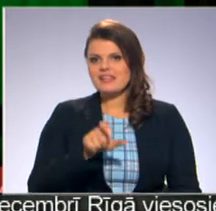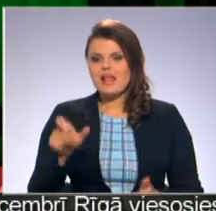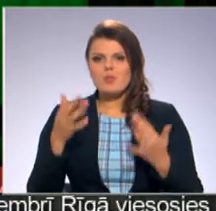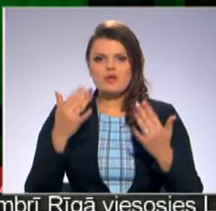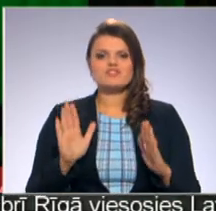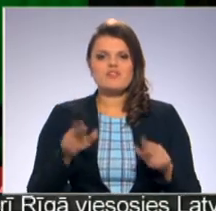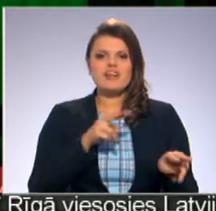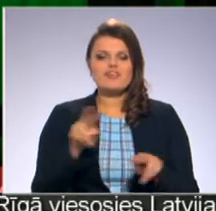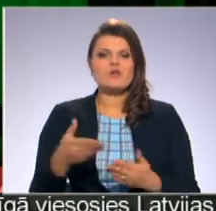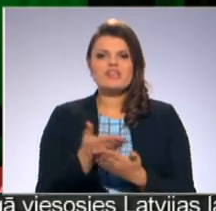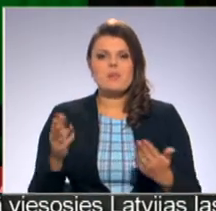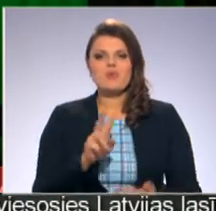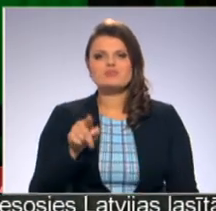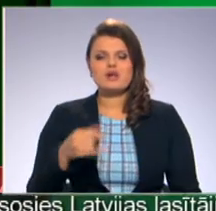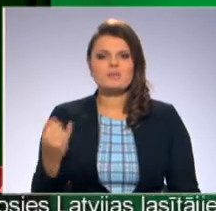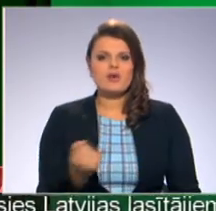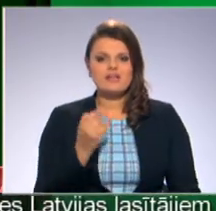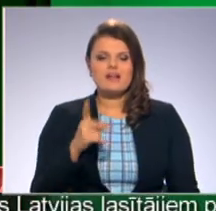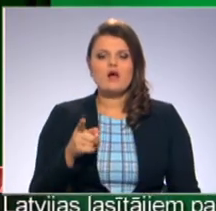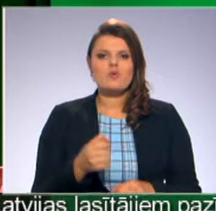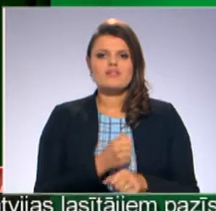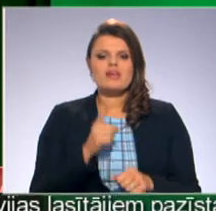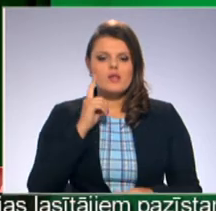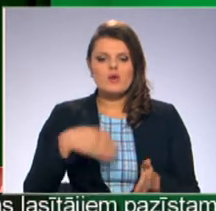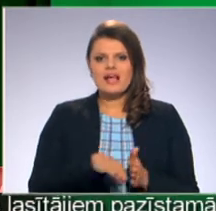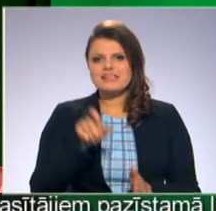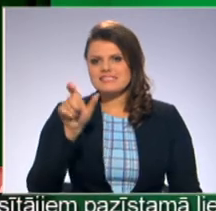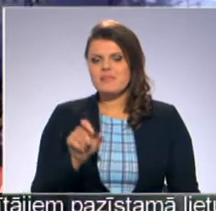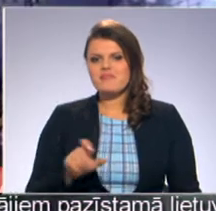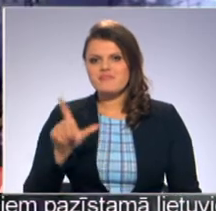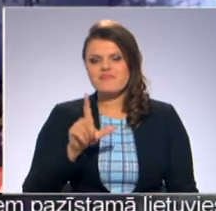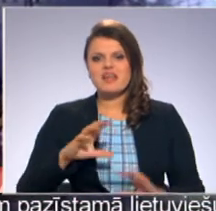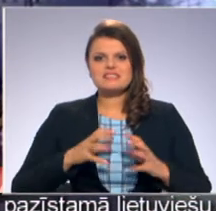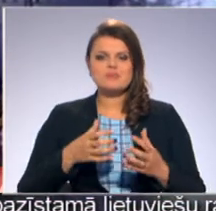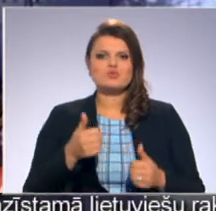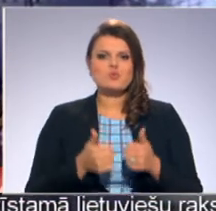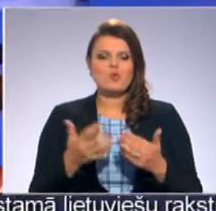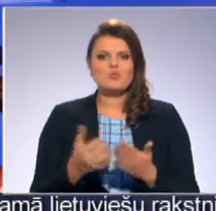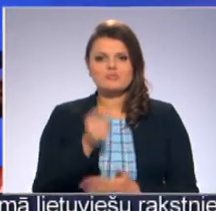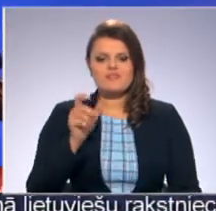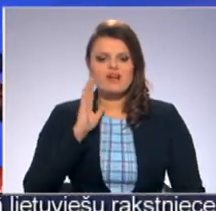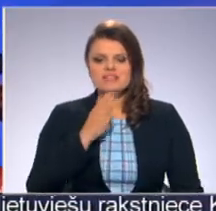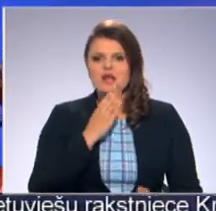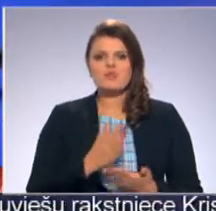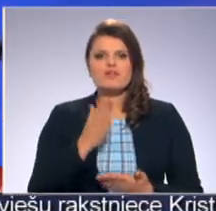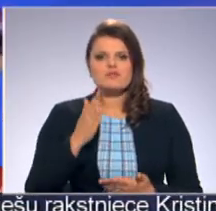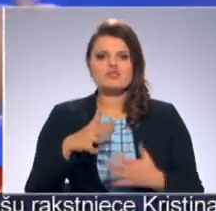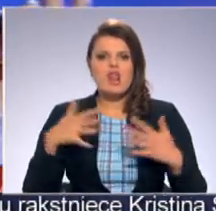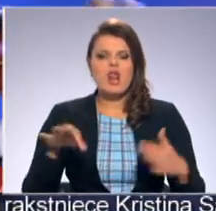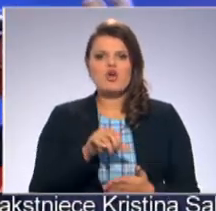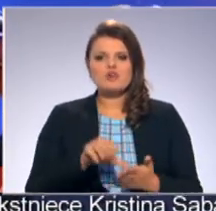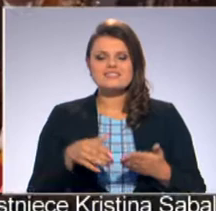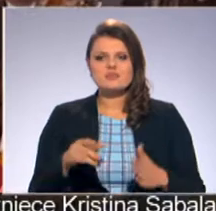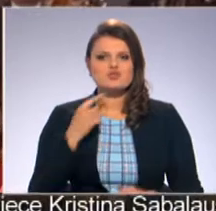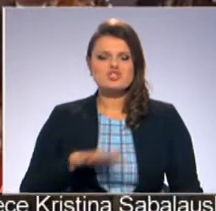vērot jebkurš interesants, kā to bezbēlīgi dara. Konkursa jaunākais dalībnieks, vairāk starptautisko konkursu uzvarētājs un vasarā notikušā starptautiskā lielkoncerta